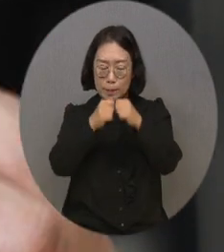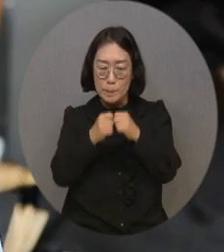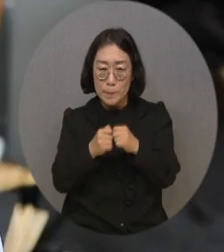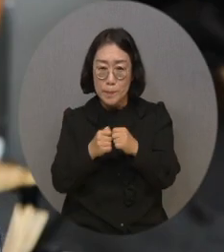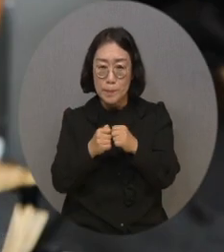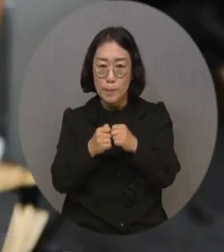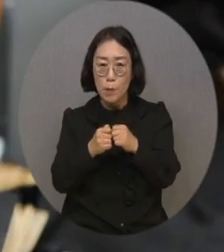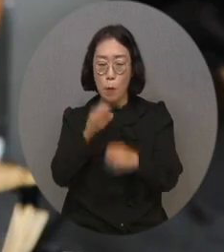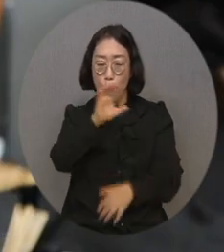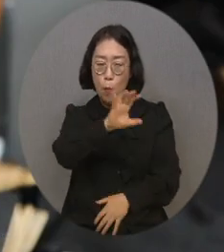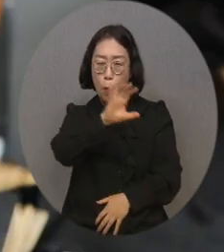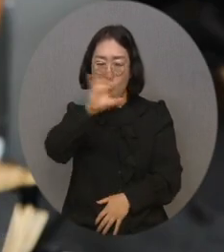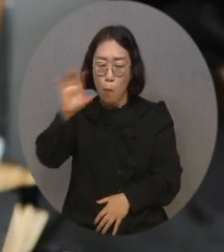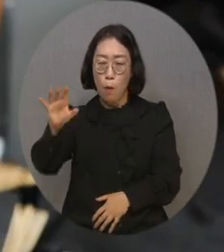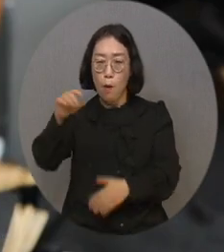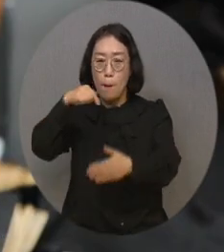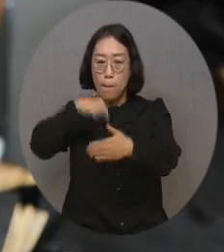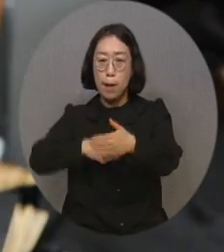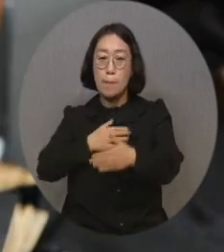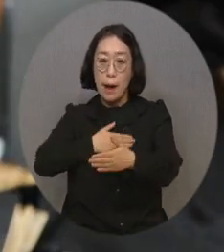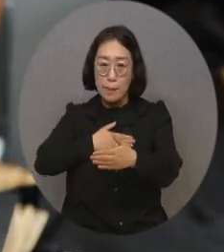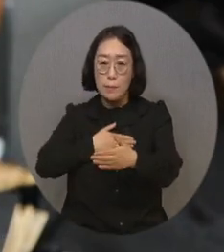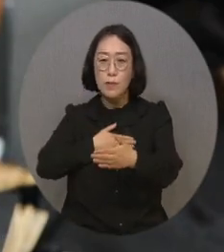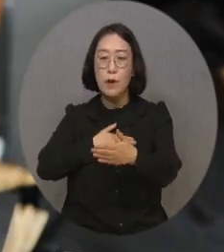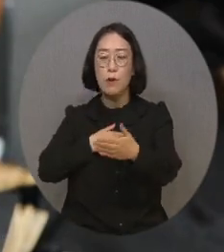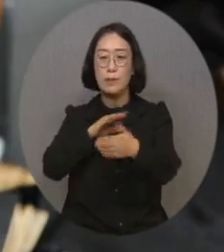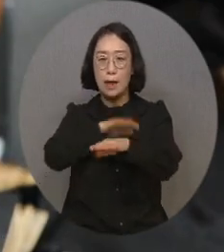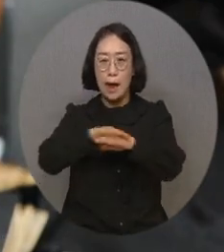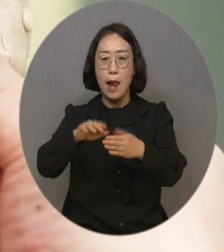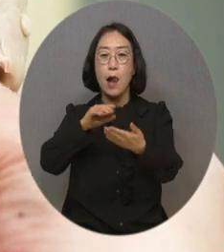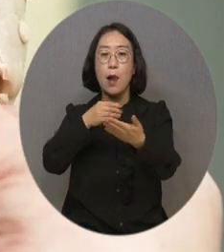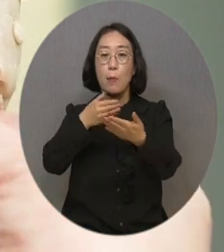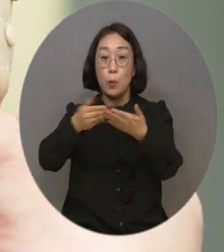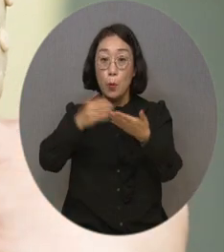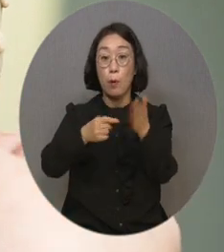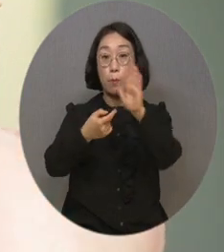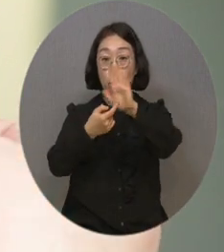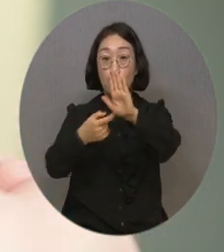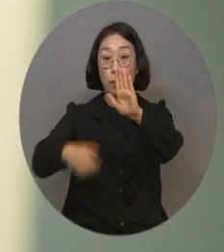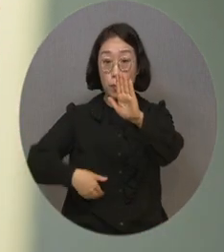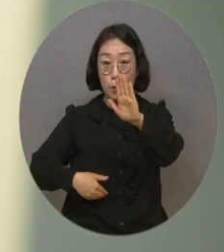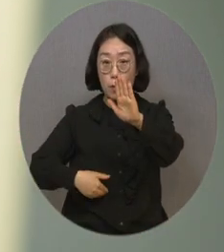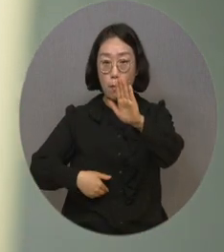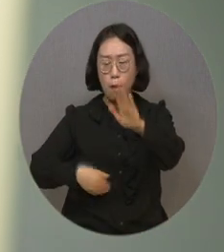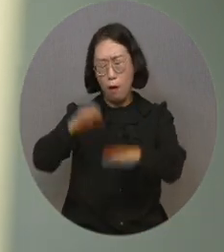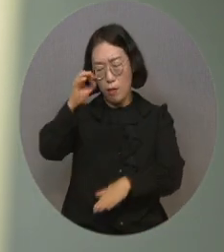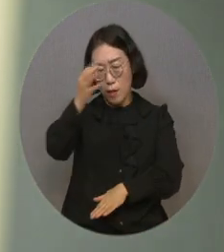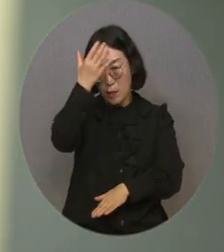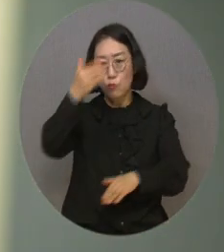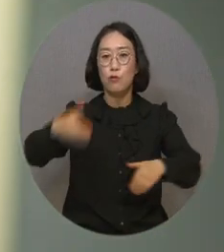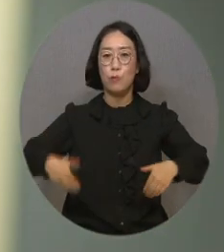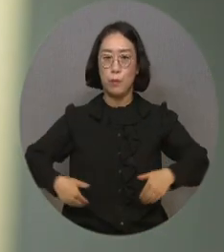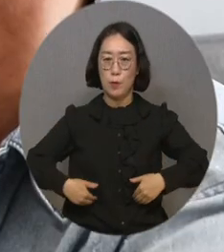실력으로 인물의 내면까지 느낌을 잘 표현해야 하므로 고도의 실력을 필요로 합니다.